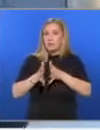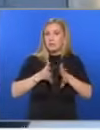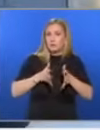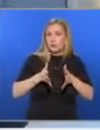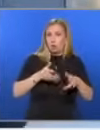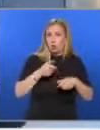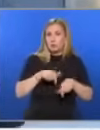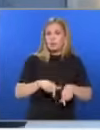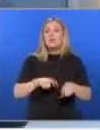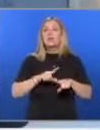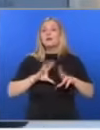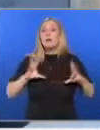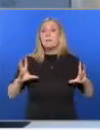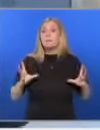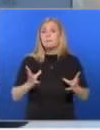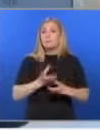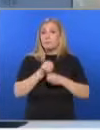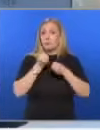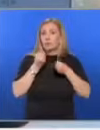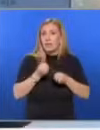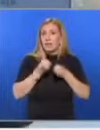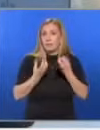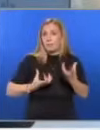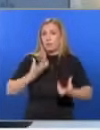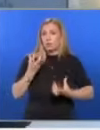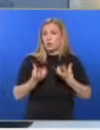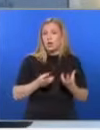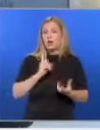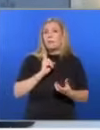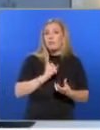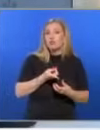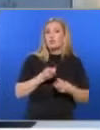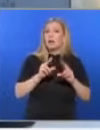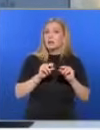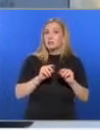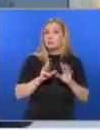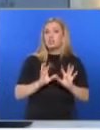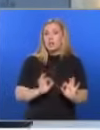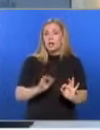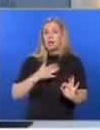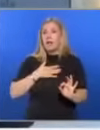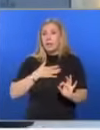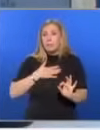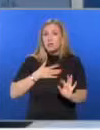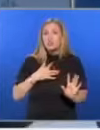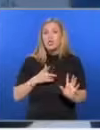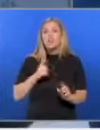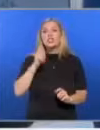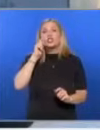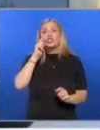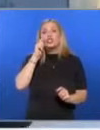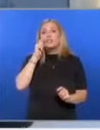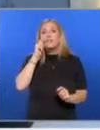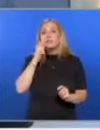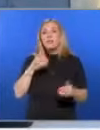което подпомогна овладяването на пожара. Може да се каже, че буквално имаше жив щит